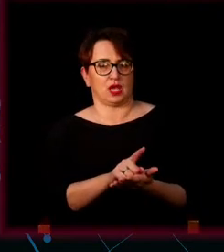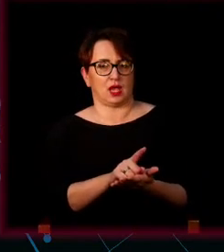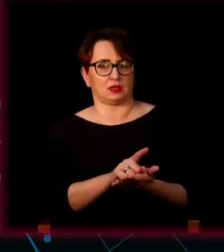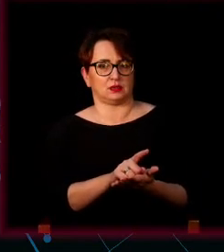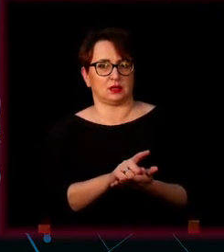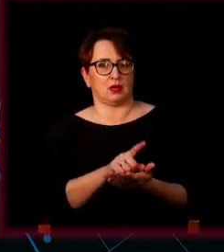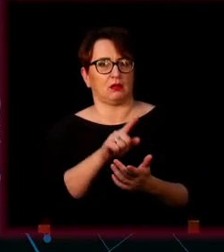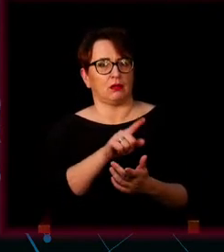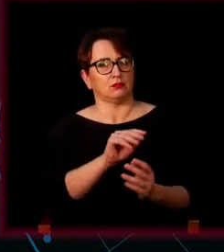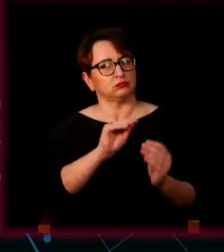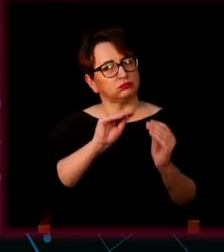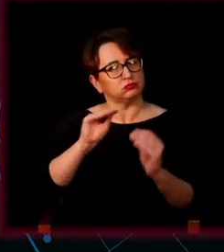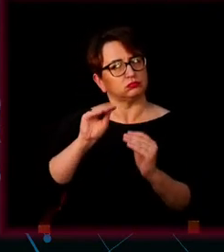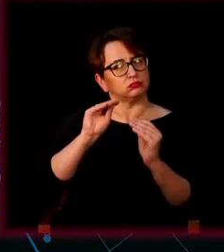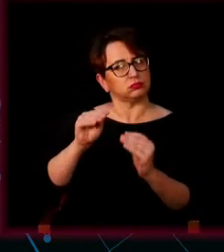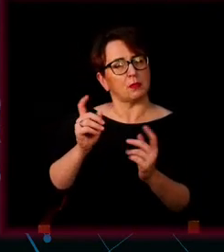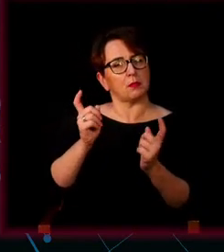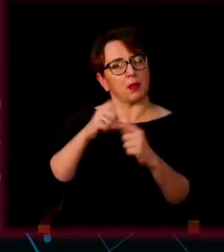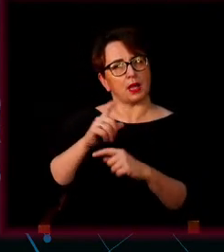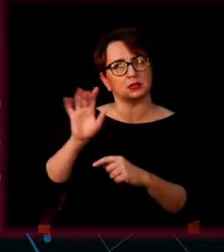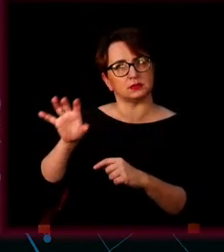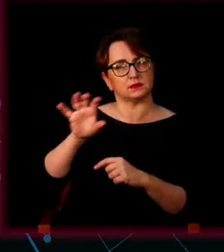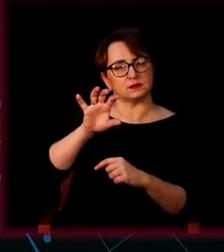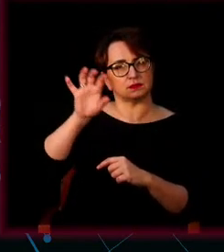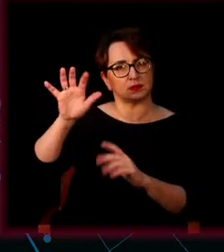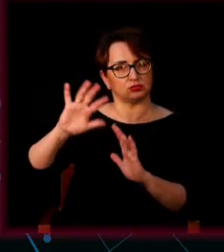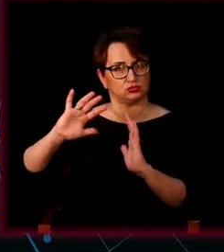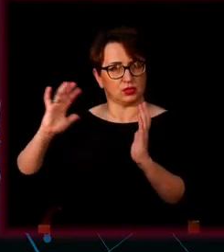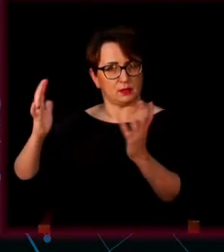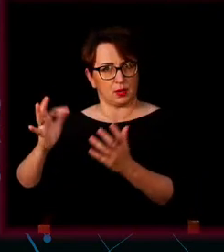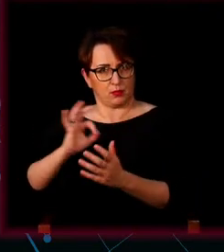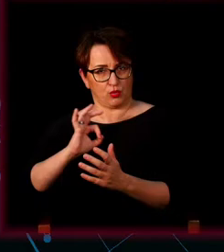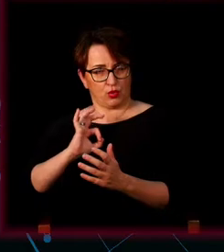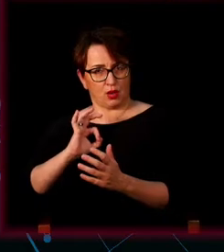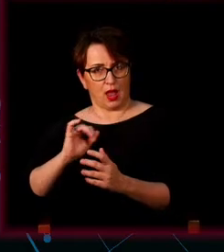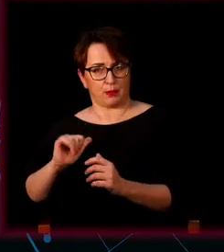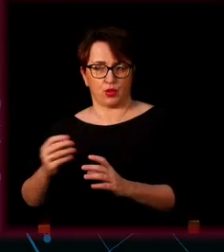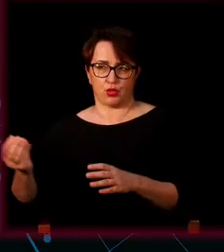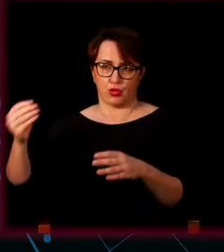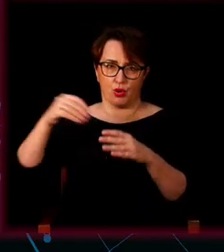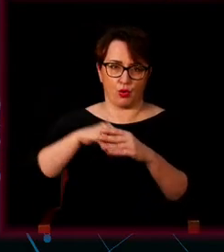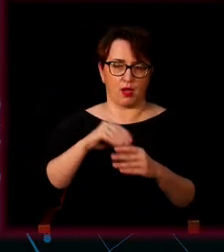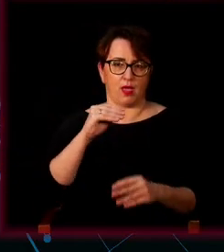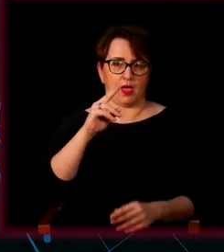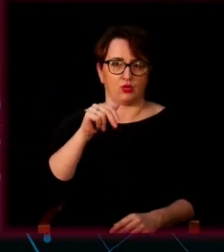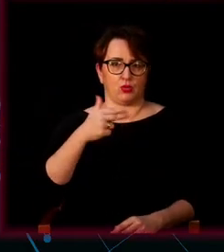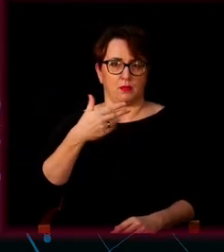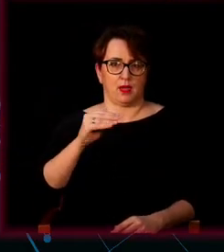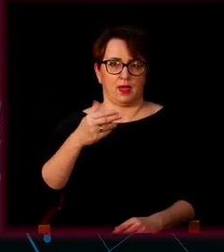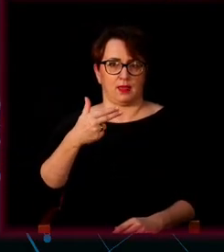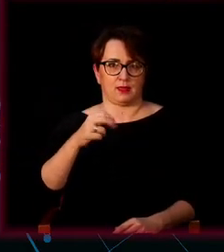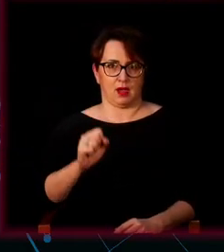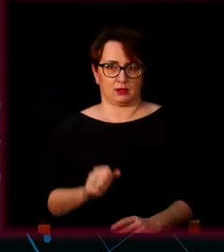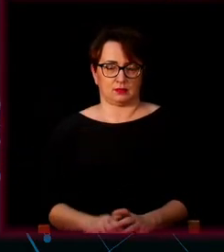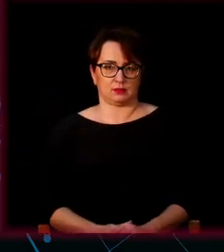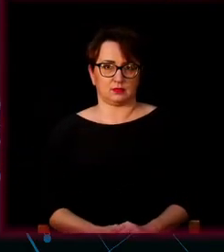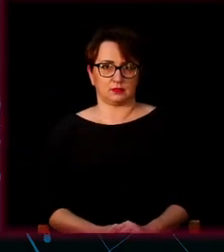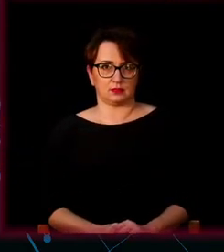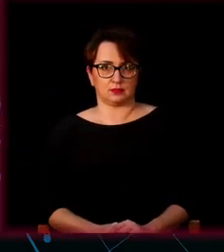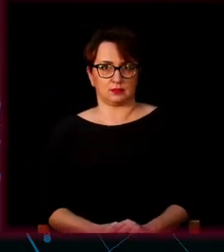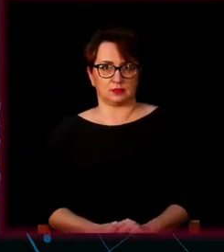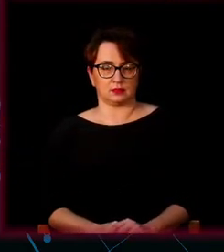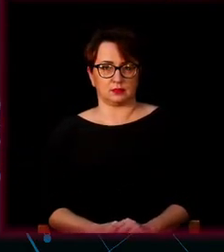czyli przekonać państwa Geten, planety Geten, żeby dołączyły do Ekumeny.